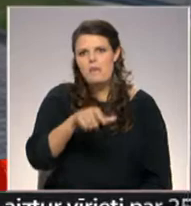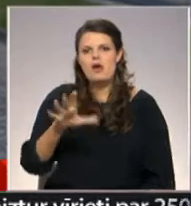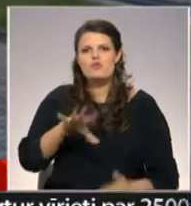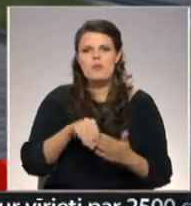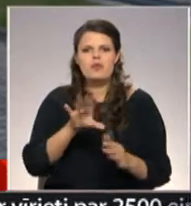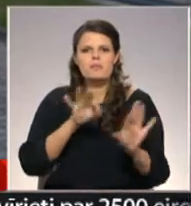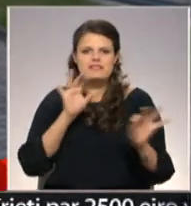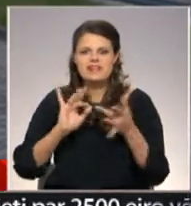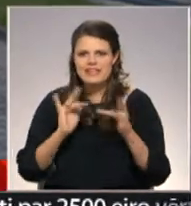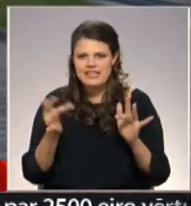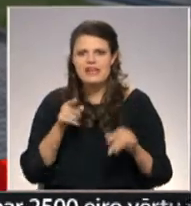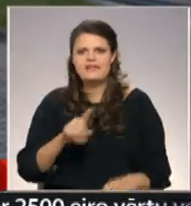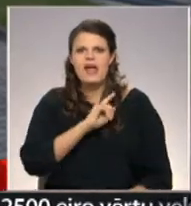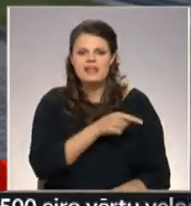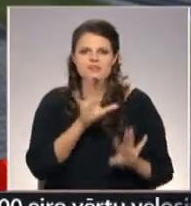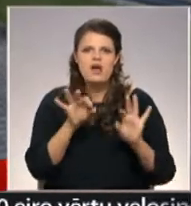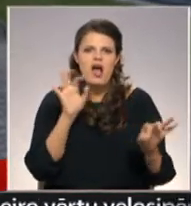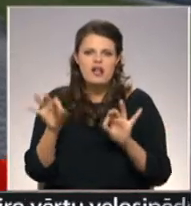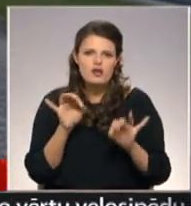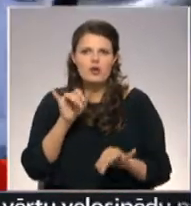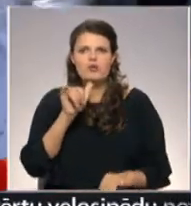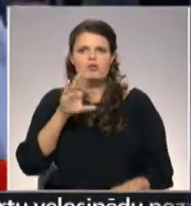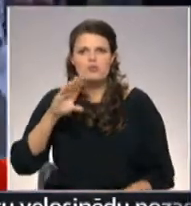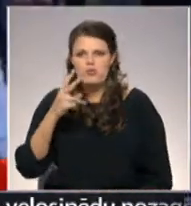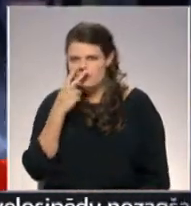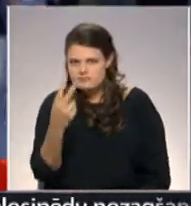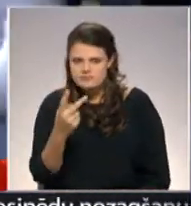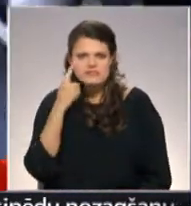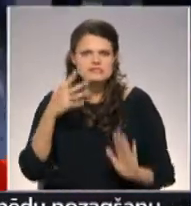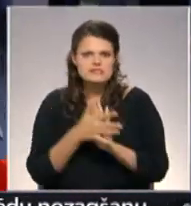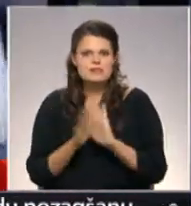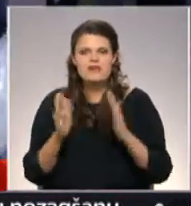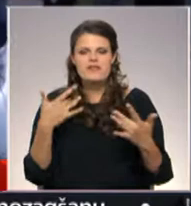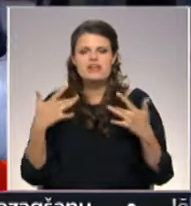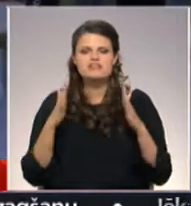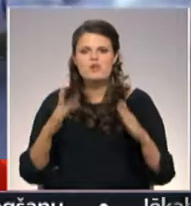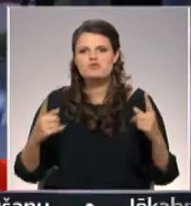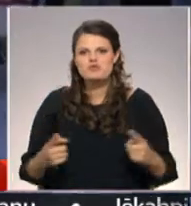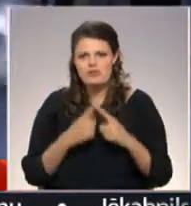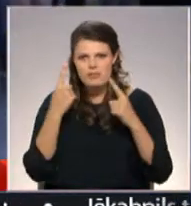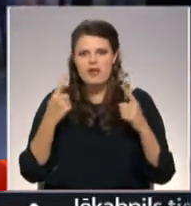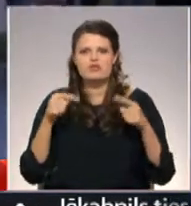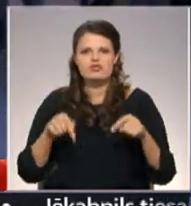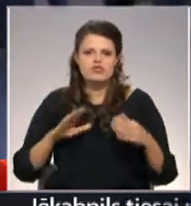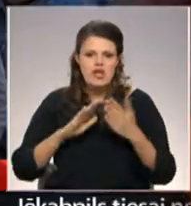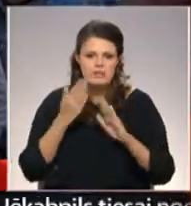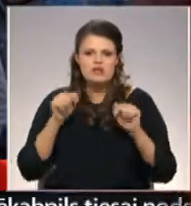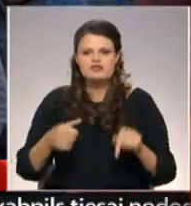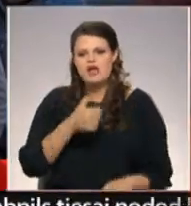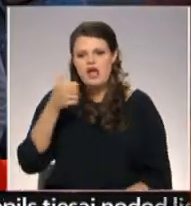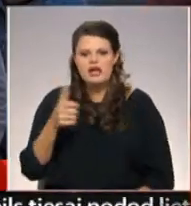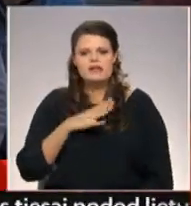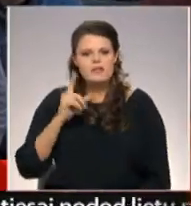izvēlamies internetā. Tā ir tā iespēja atlasīt YouTube, noskatīties un saprast, vai izrāde būs piemērota Kuldīgas pilsētai. Šajā gadā